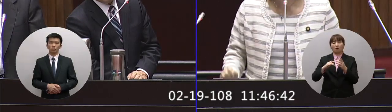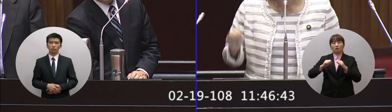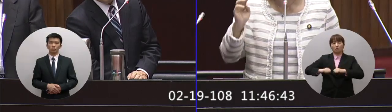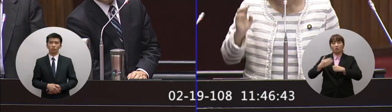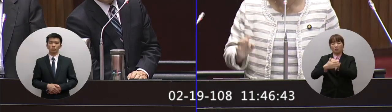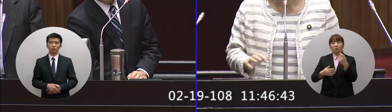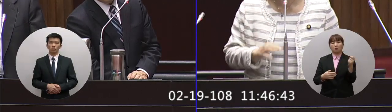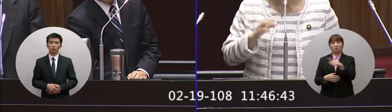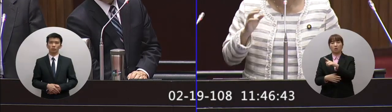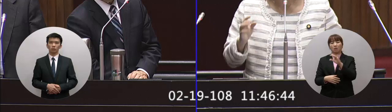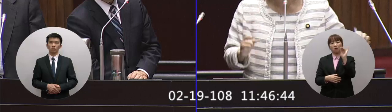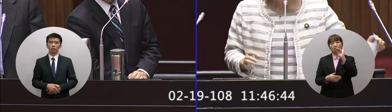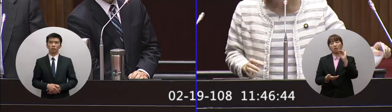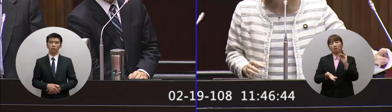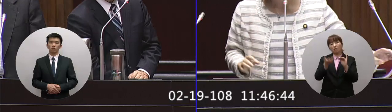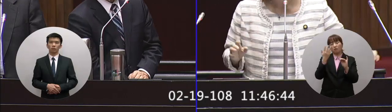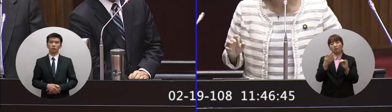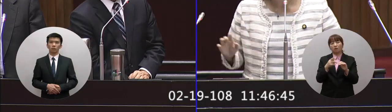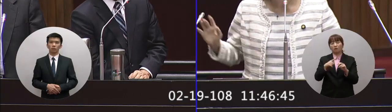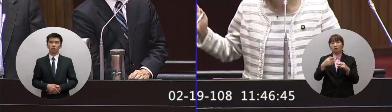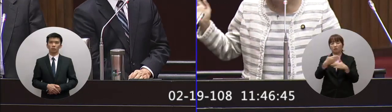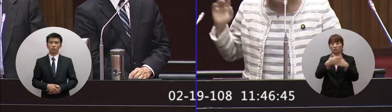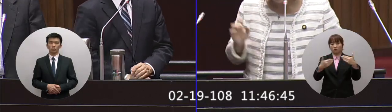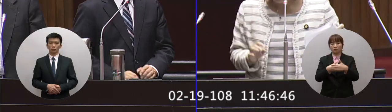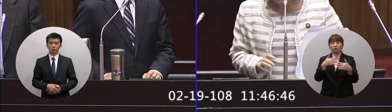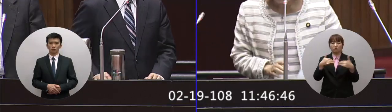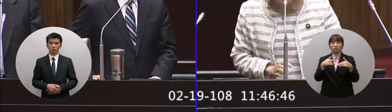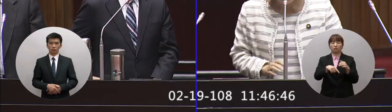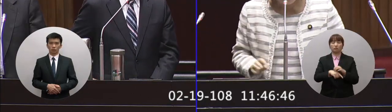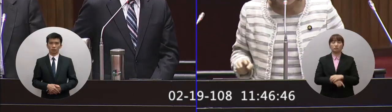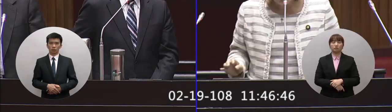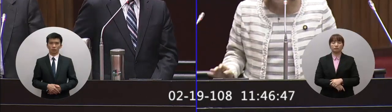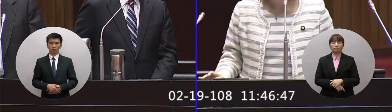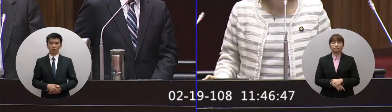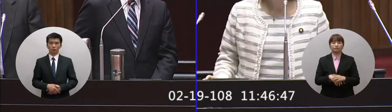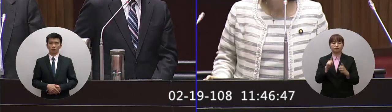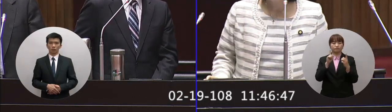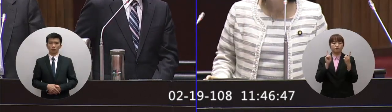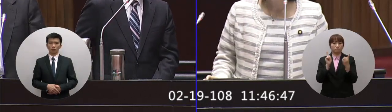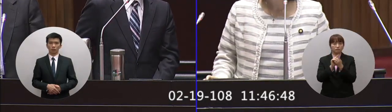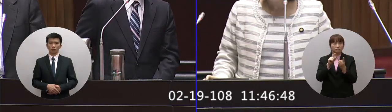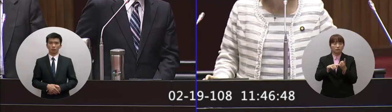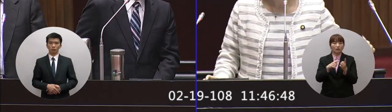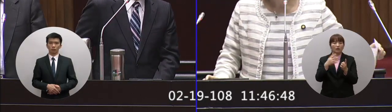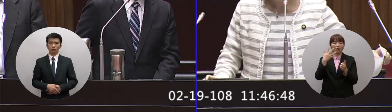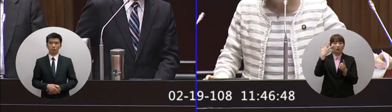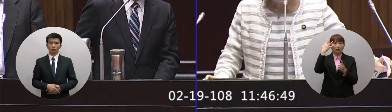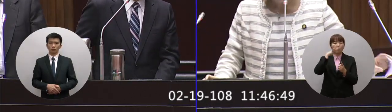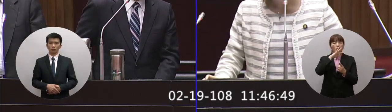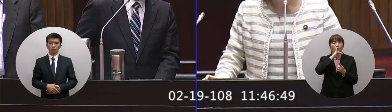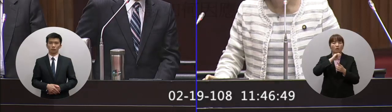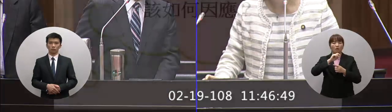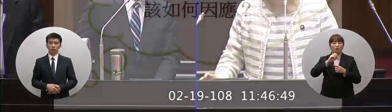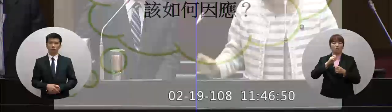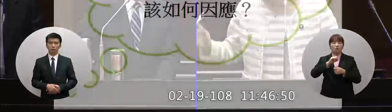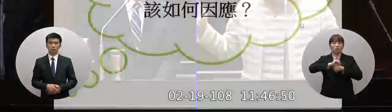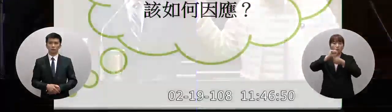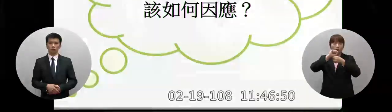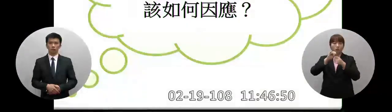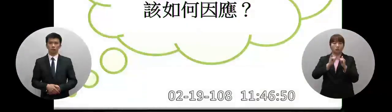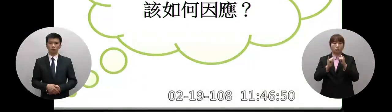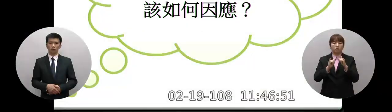1000块，所以这个部分是我看到交通的一个问题哦。那我们一起来面对那高龄的社会，我们交通的问题怎么处